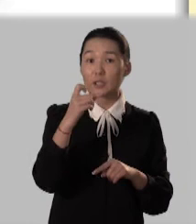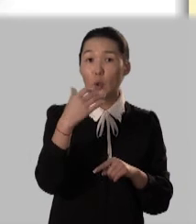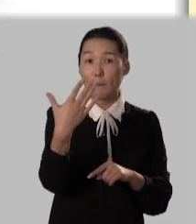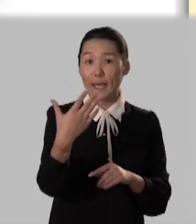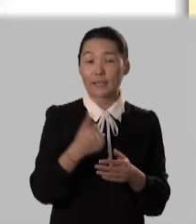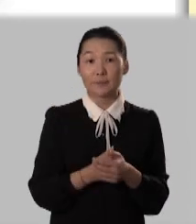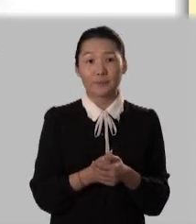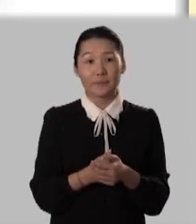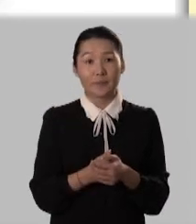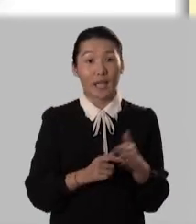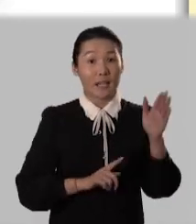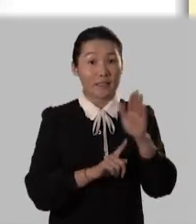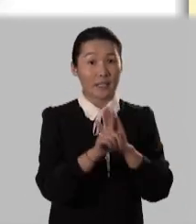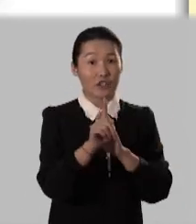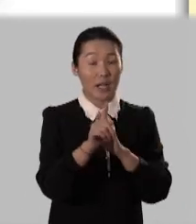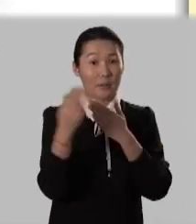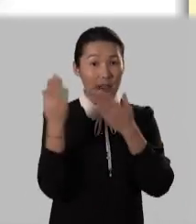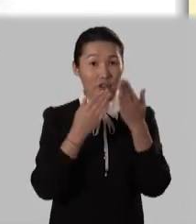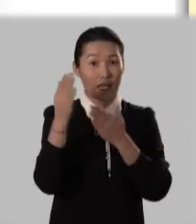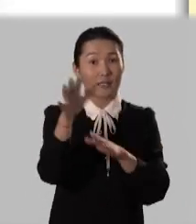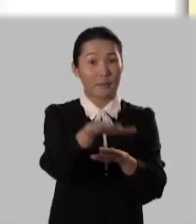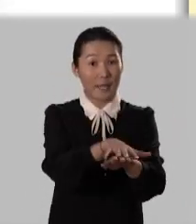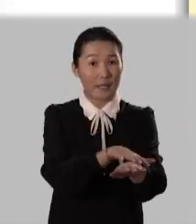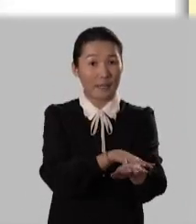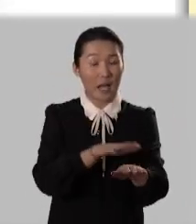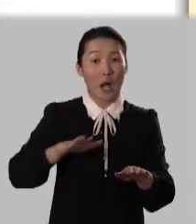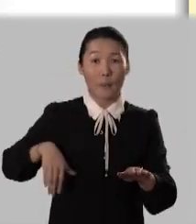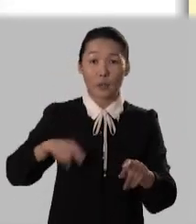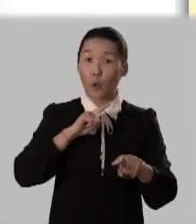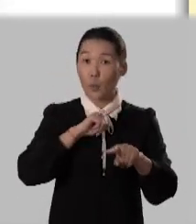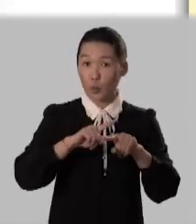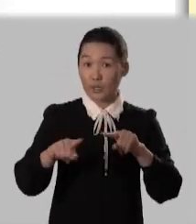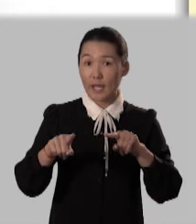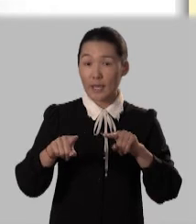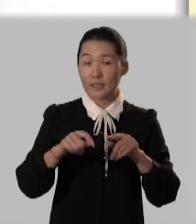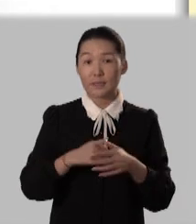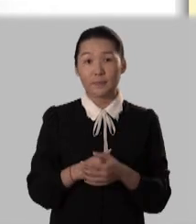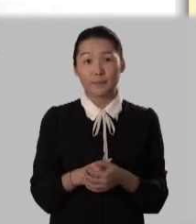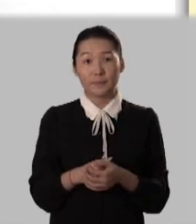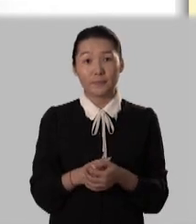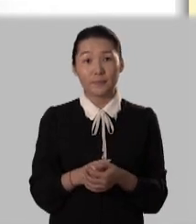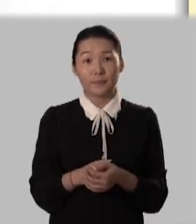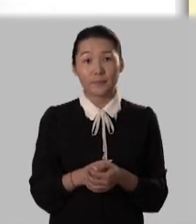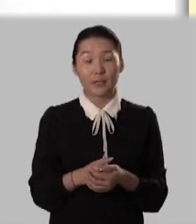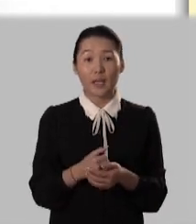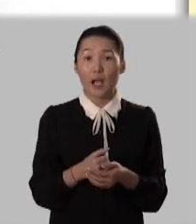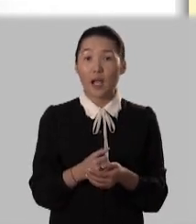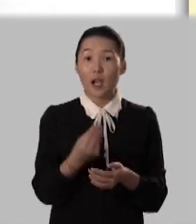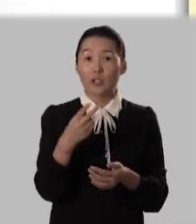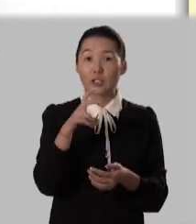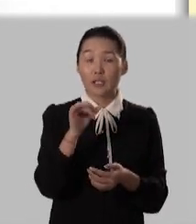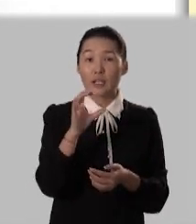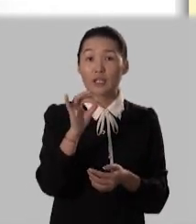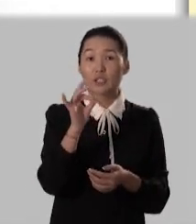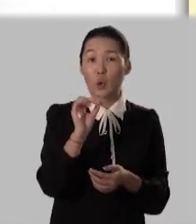сначала прочитайте медленно потом ускоряя темп или сорок мышей